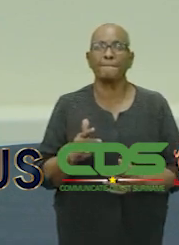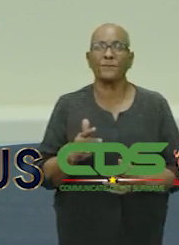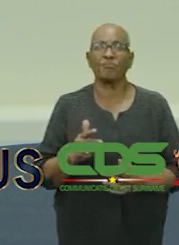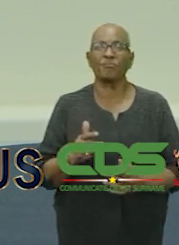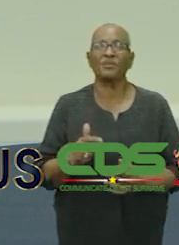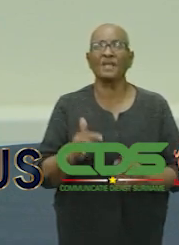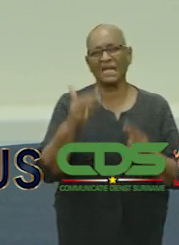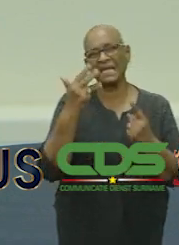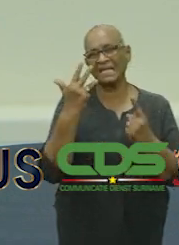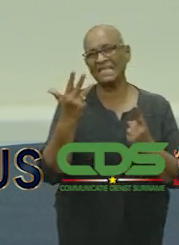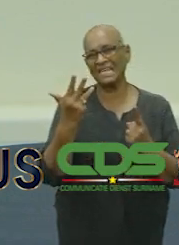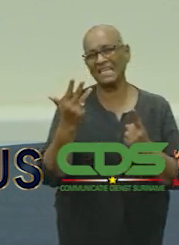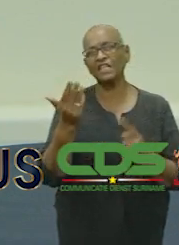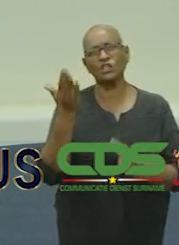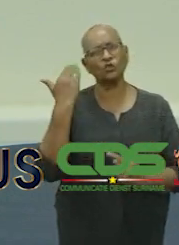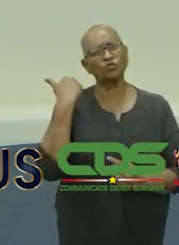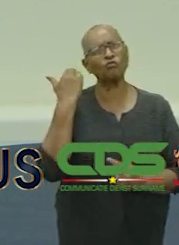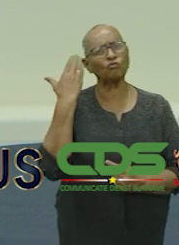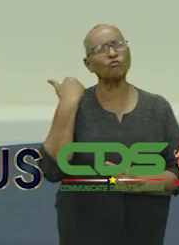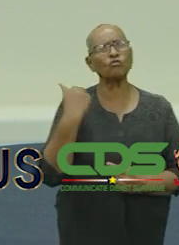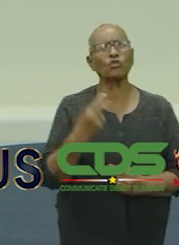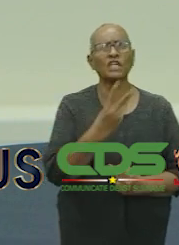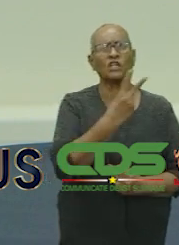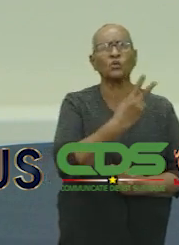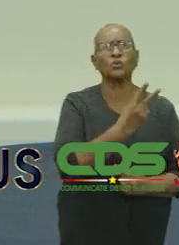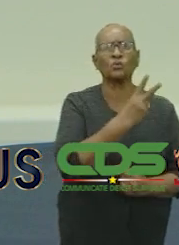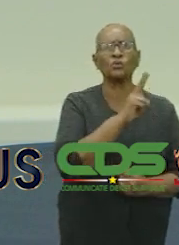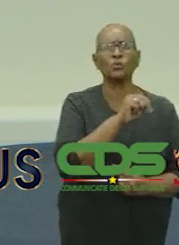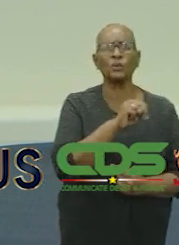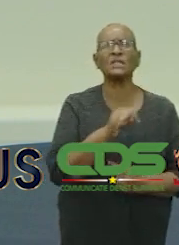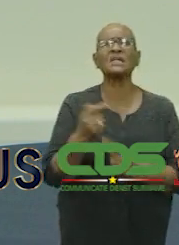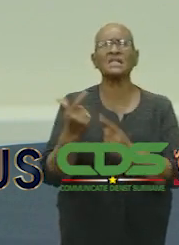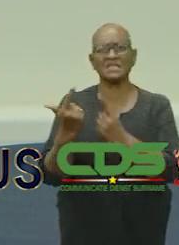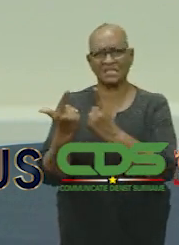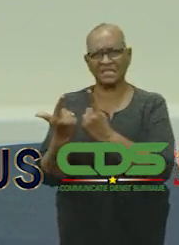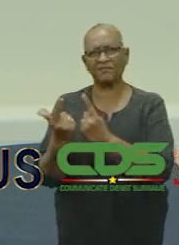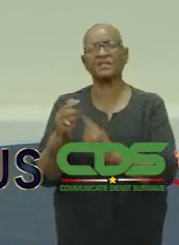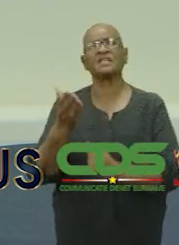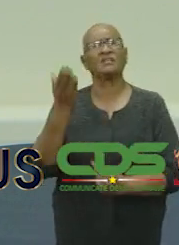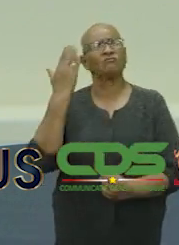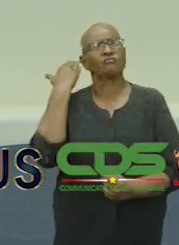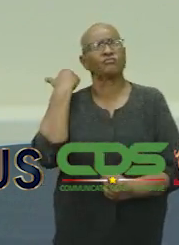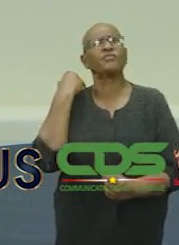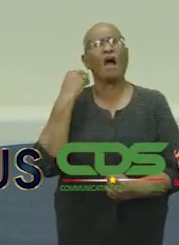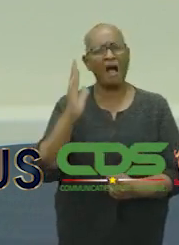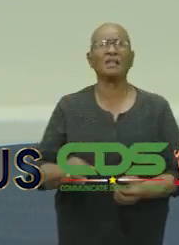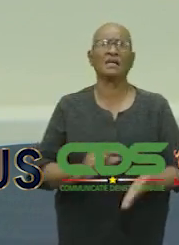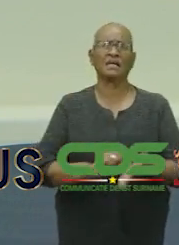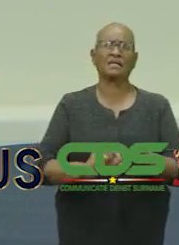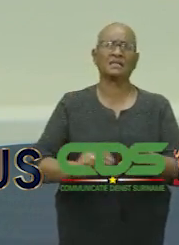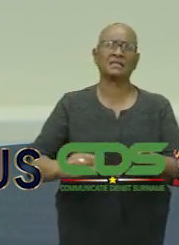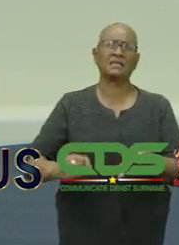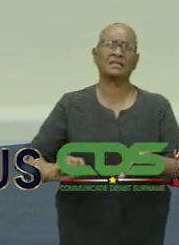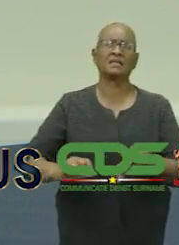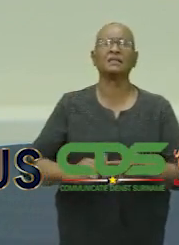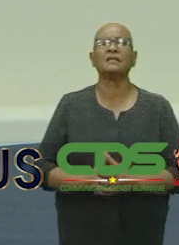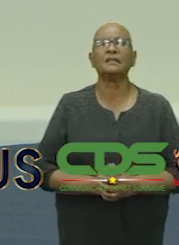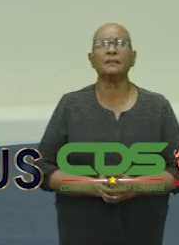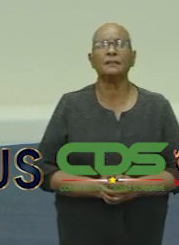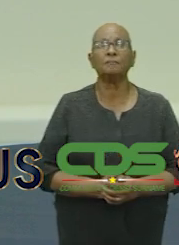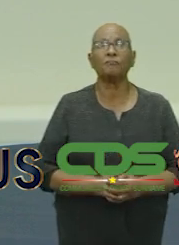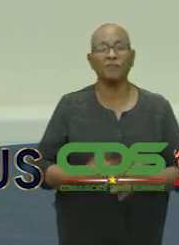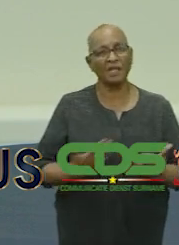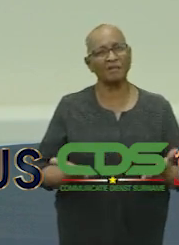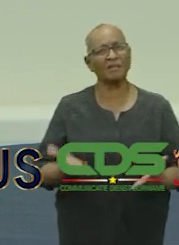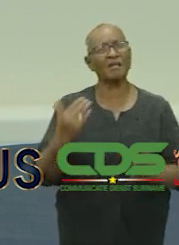in 2017 was getekend. Er is een start meegemaakt en de president heeft in